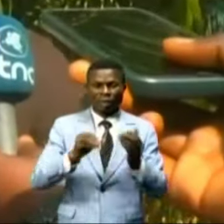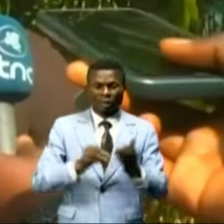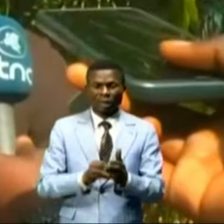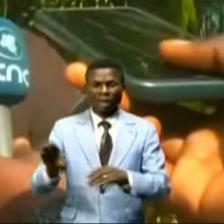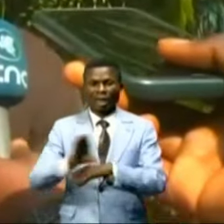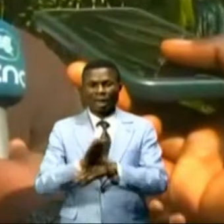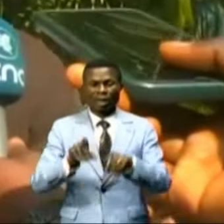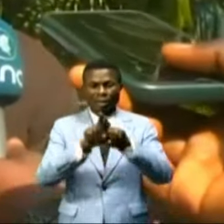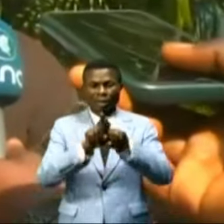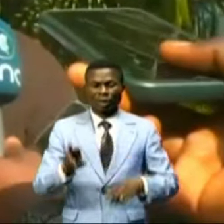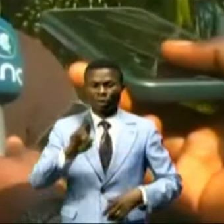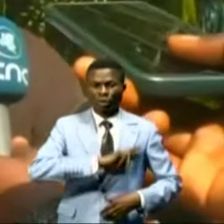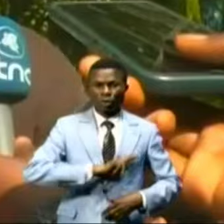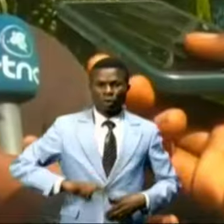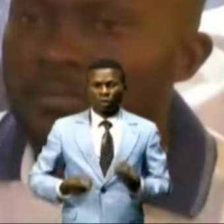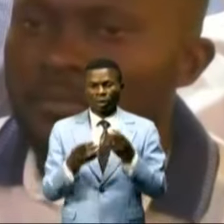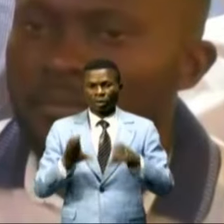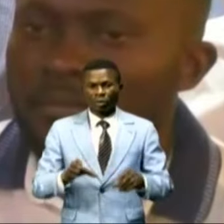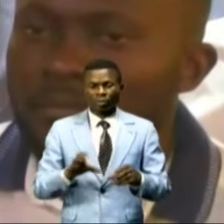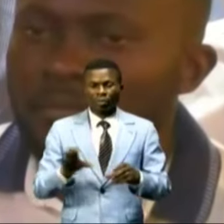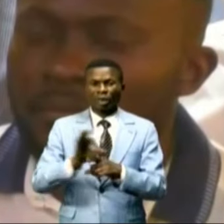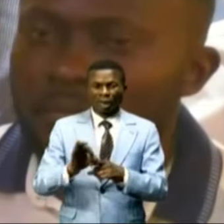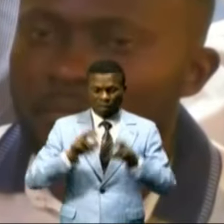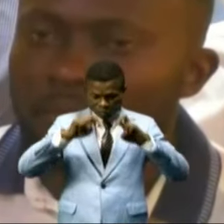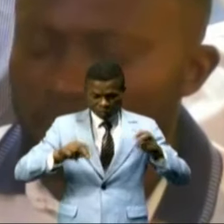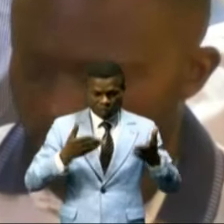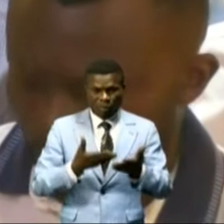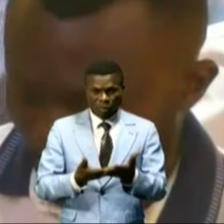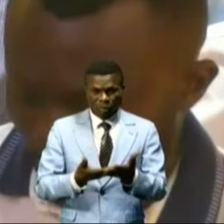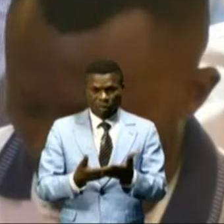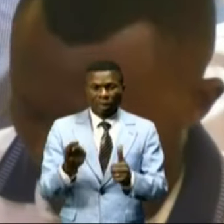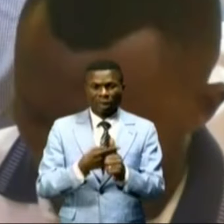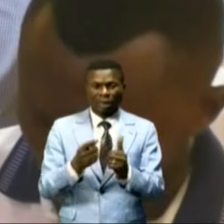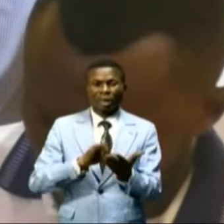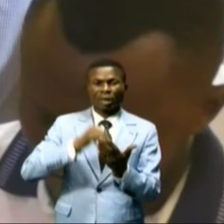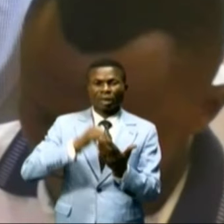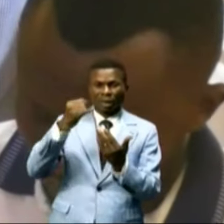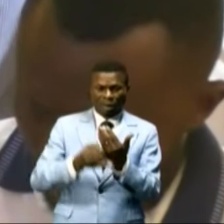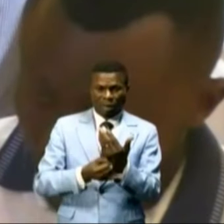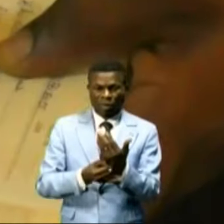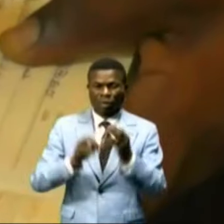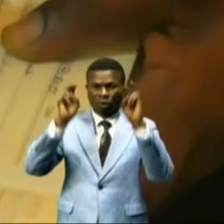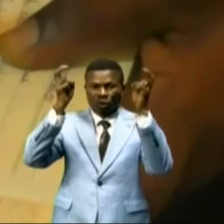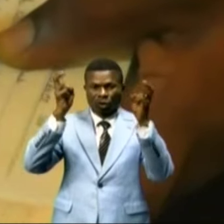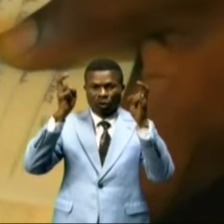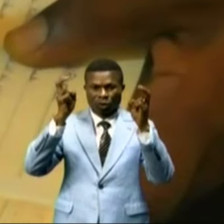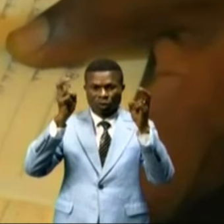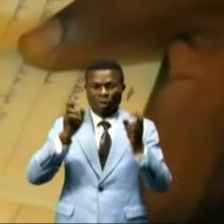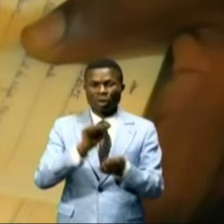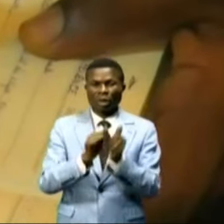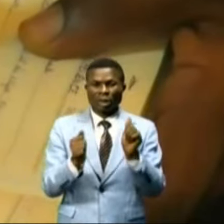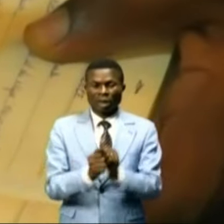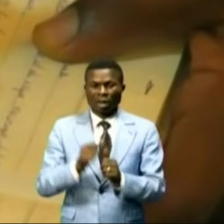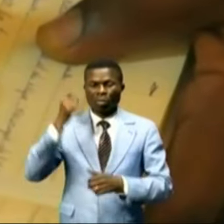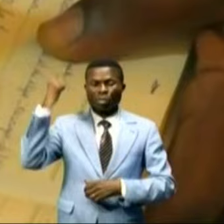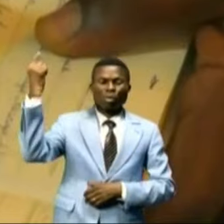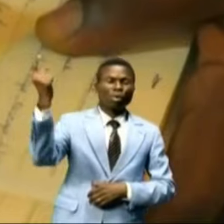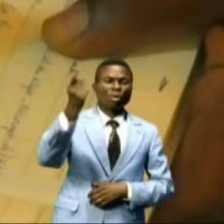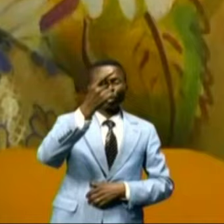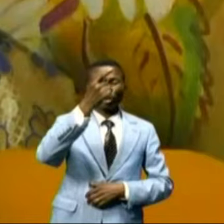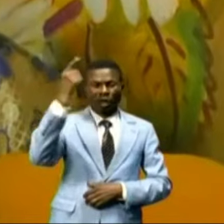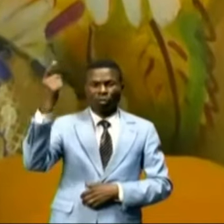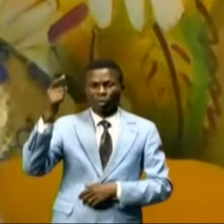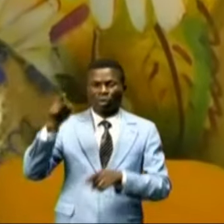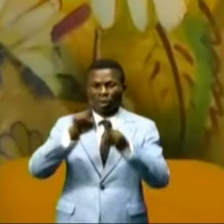RDC, donc de formation par la recherche. Il s'agit d'un projet dont l'intitulé porte sur les enjeux de mondialisation et